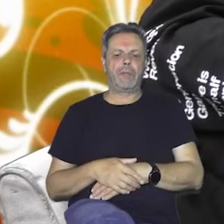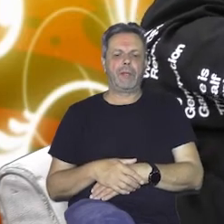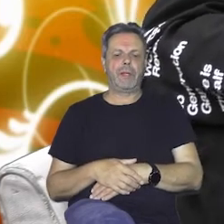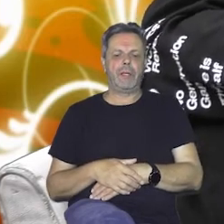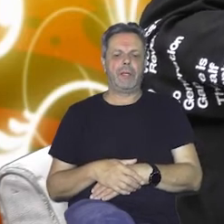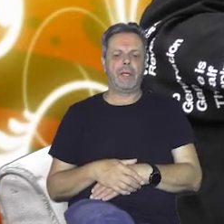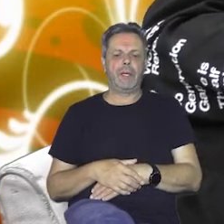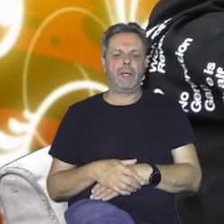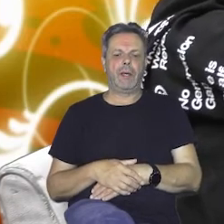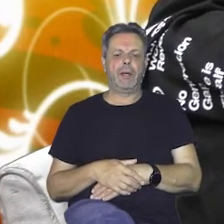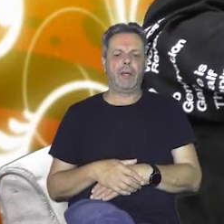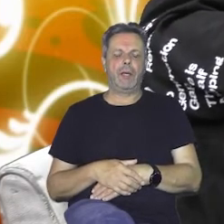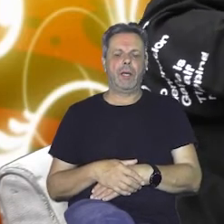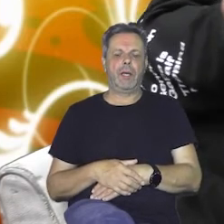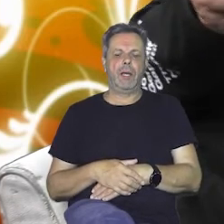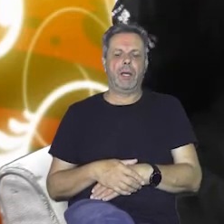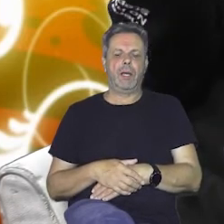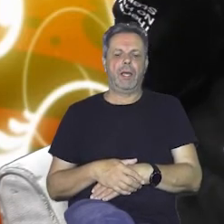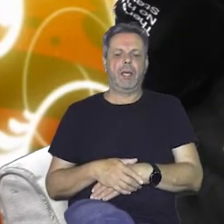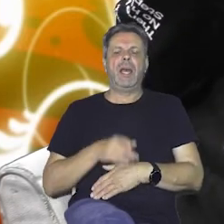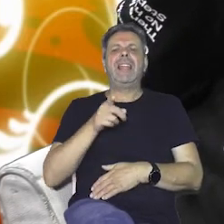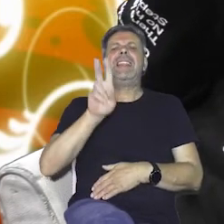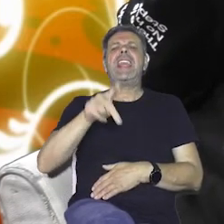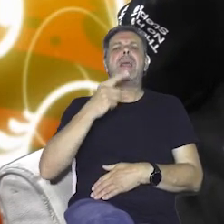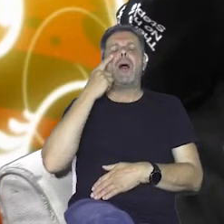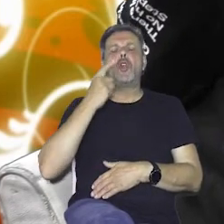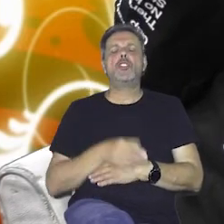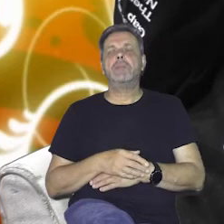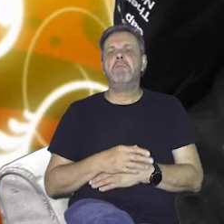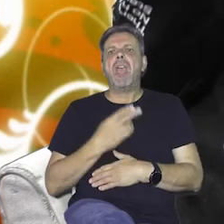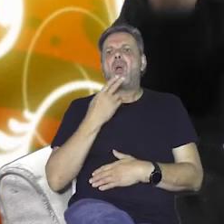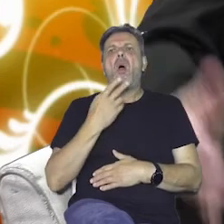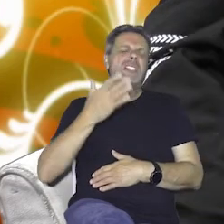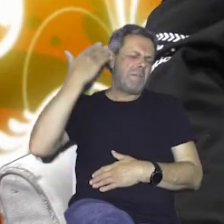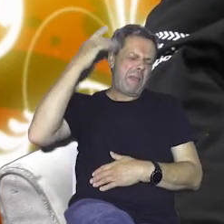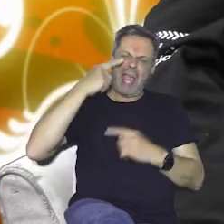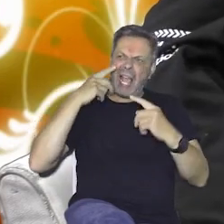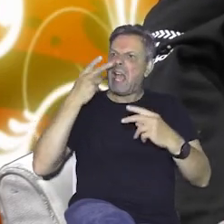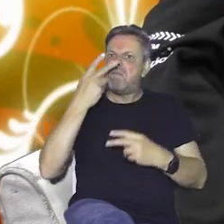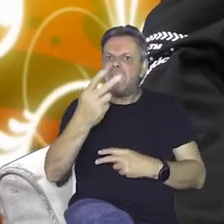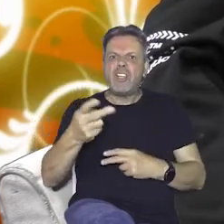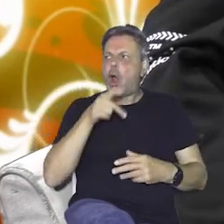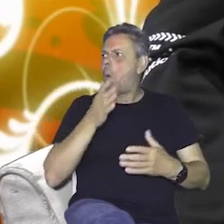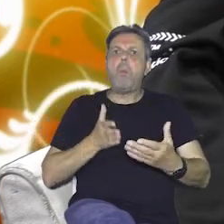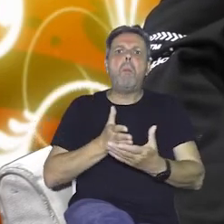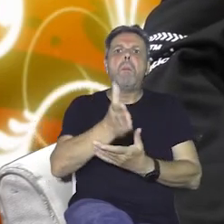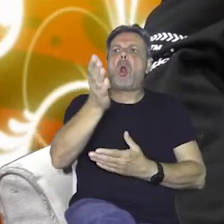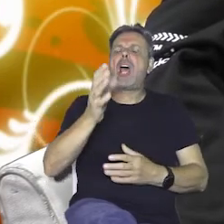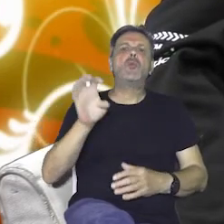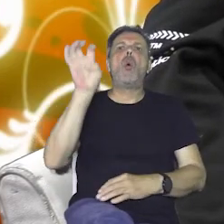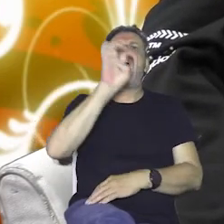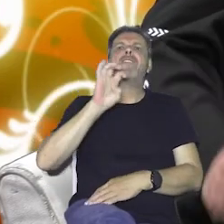će. Dakle, ovako. Ti imaš oči koje sam nekada viđao u prolazu